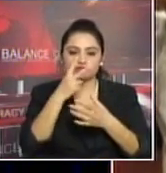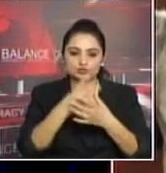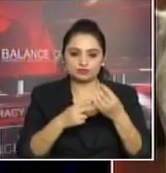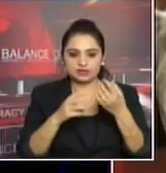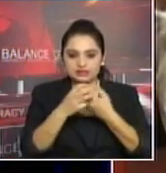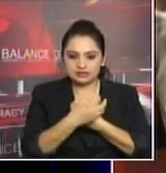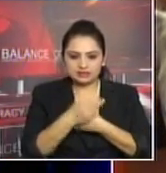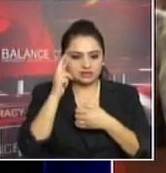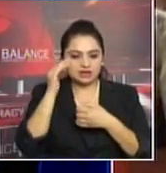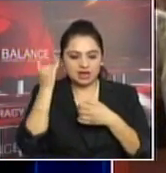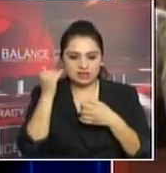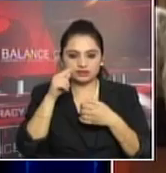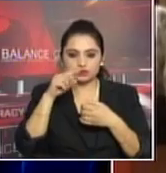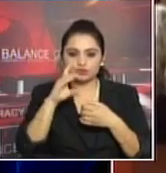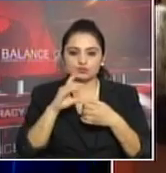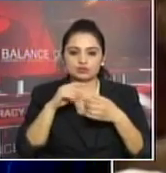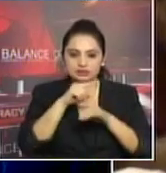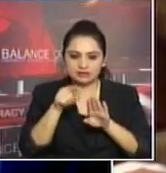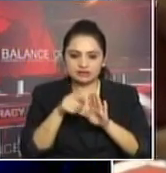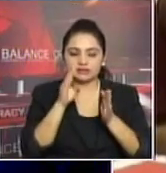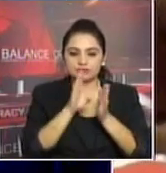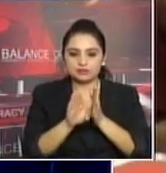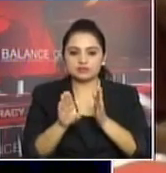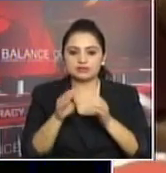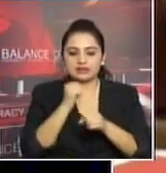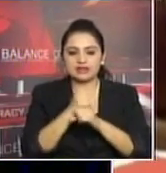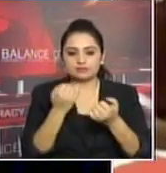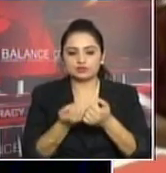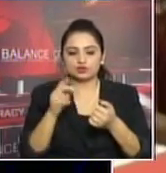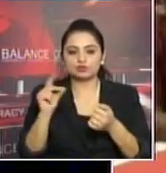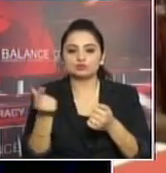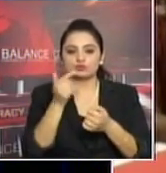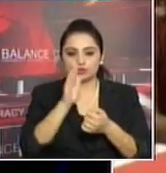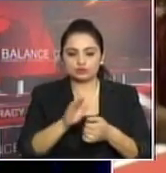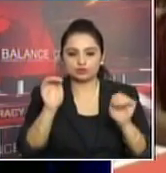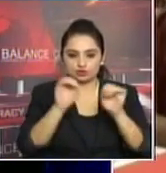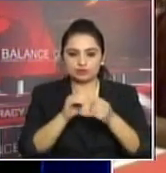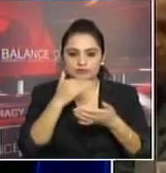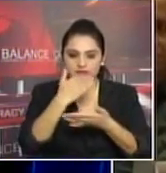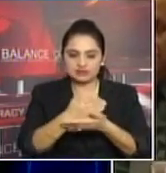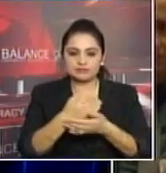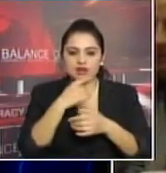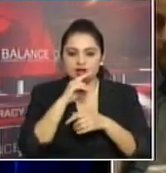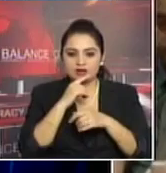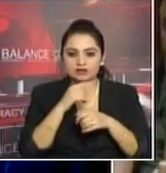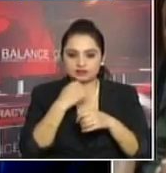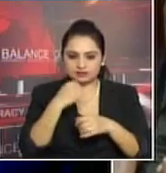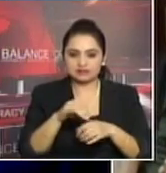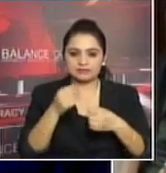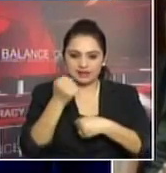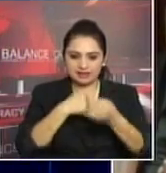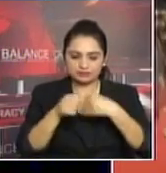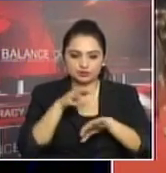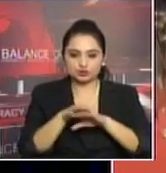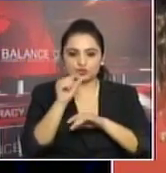राजनीतिक कूटनीतिक पक्षबाट लाग्नु जरुरी छ। सम्बन्धित निकायले सीमा नियमन र सीमा अपराधबारे सजग नबने